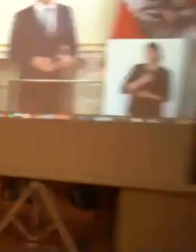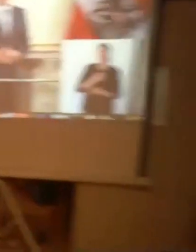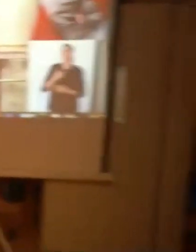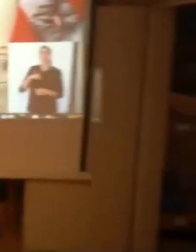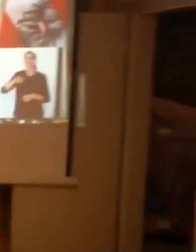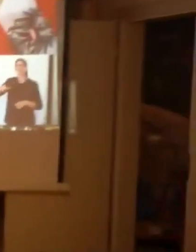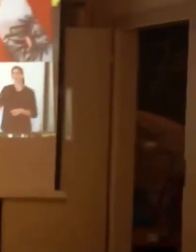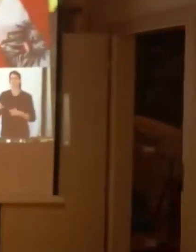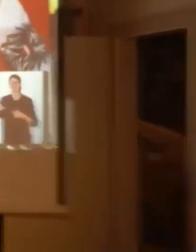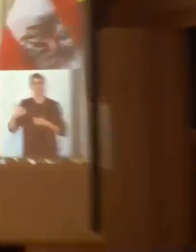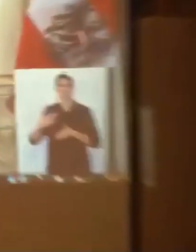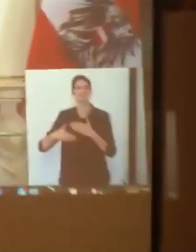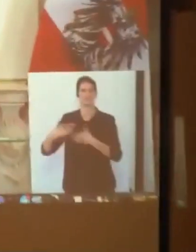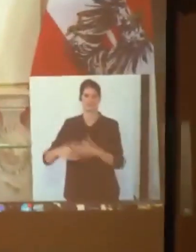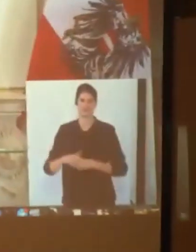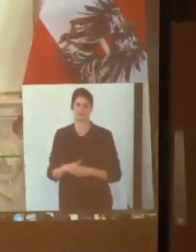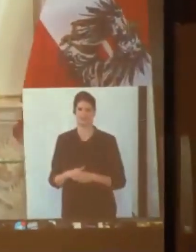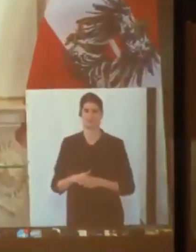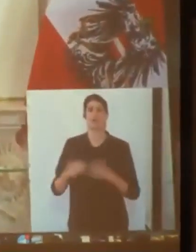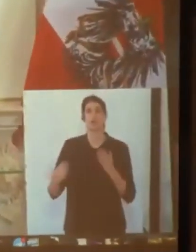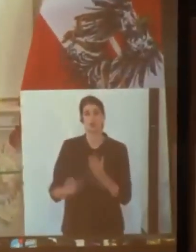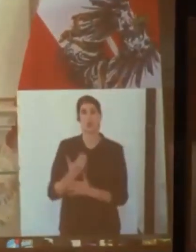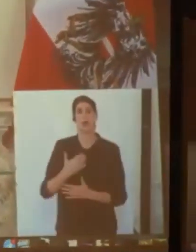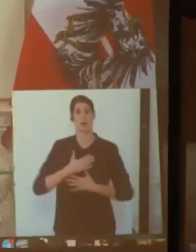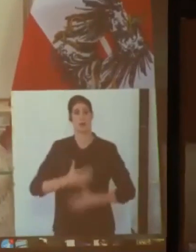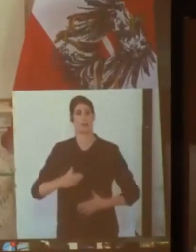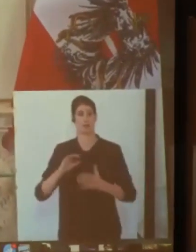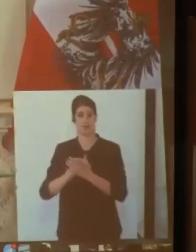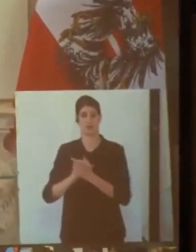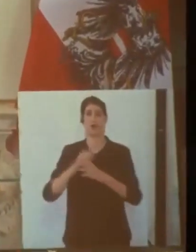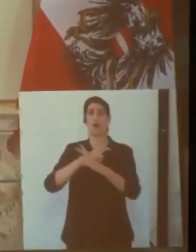Eine neue Körperschaftsform, die Austrian Limited, die rasch und